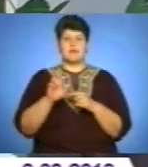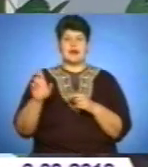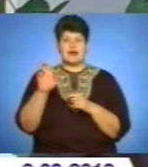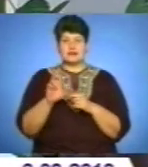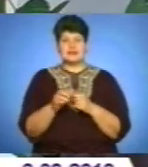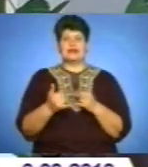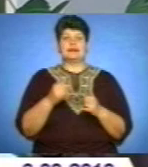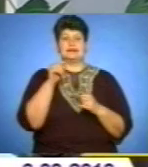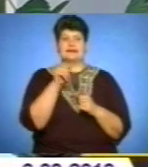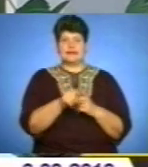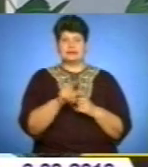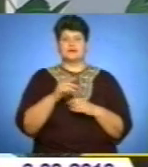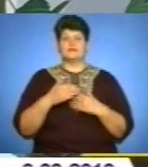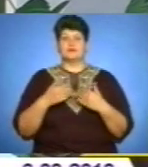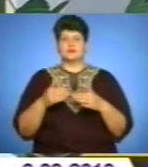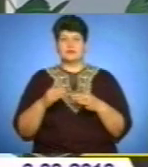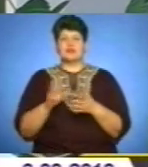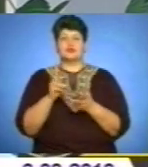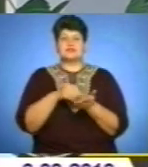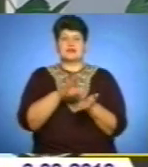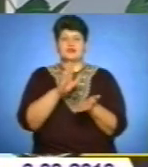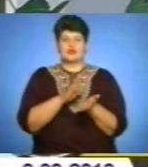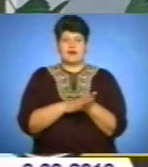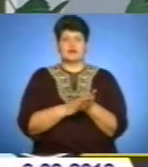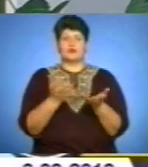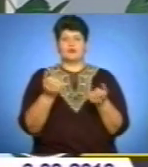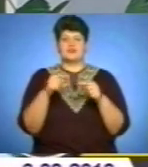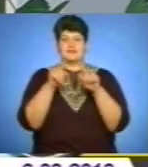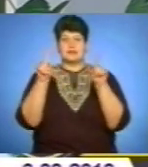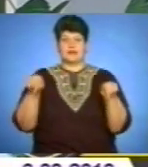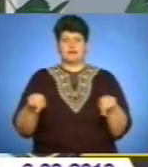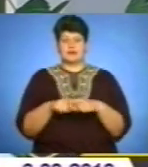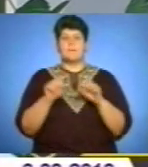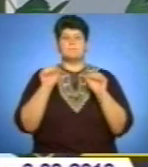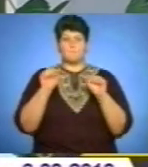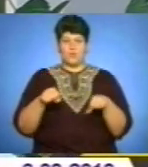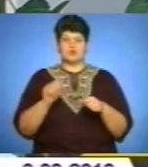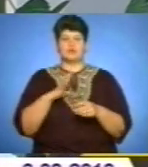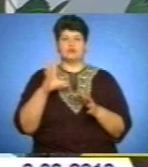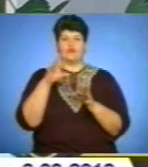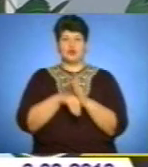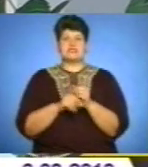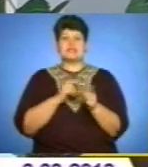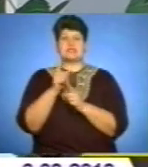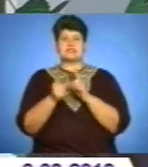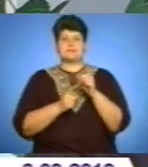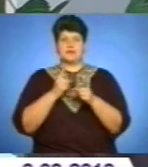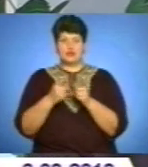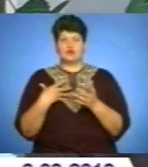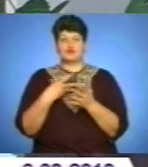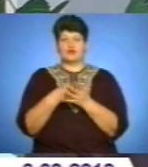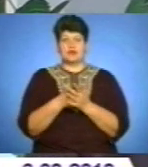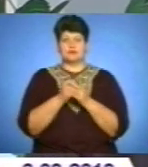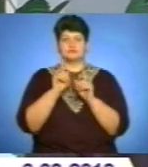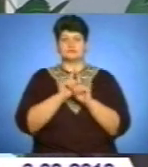тих абітурієнтів, які є зареєстровані, які отримали сертифікати, можна буде вносити зміни до своїх